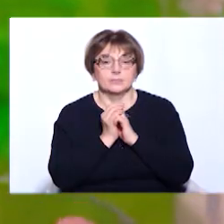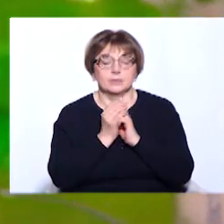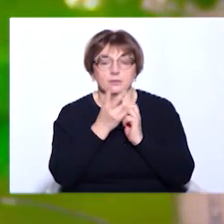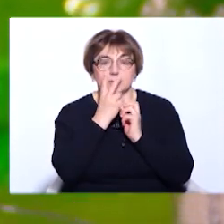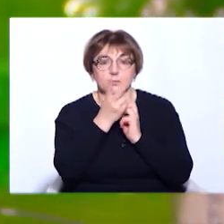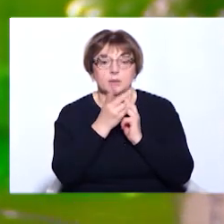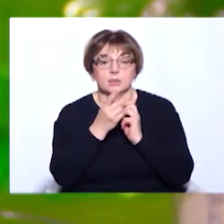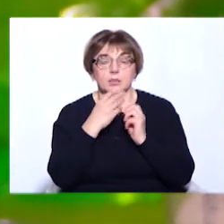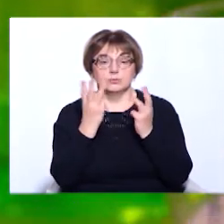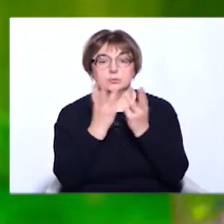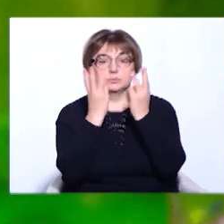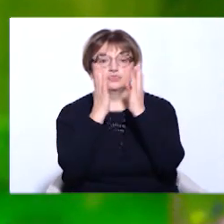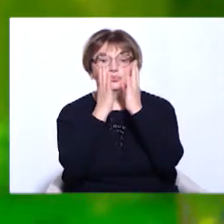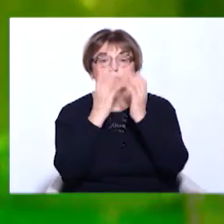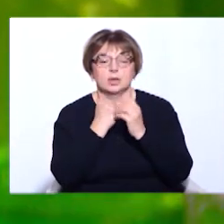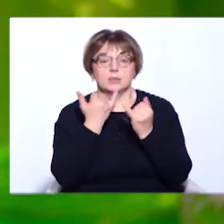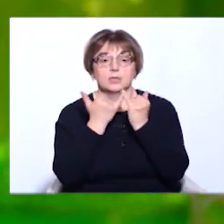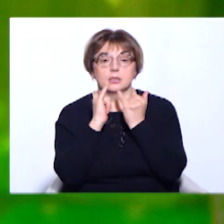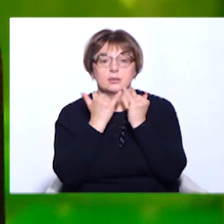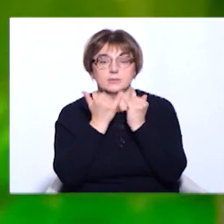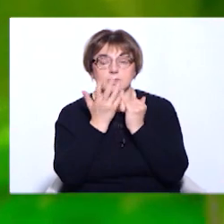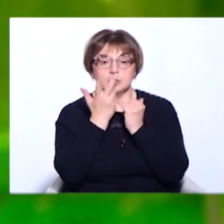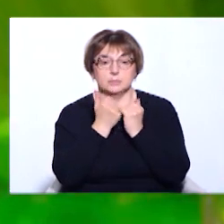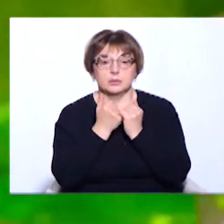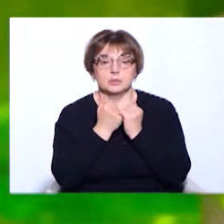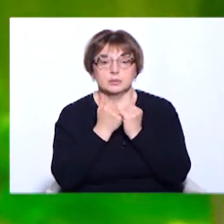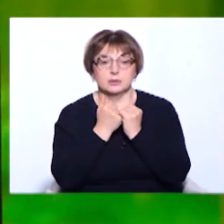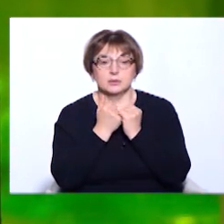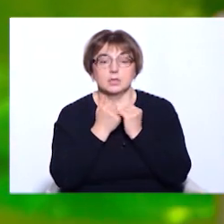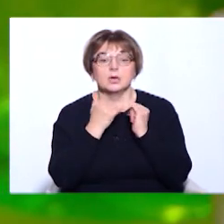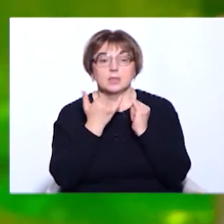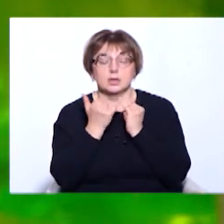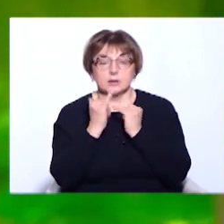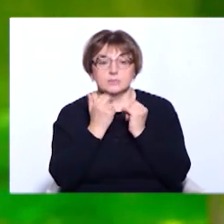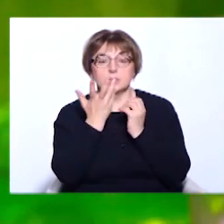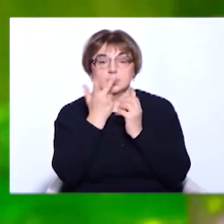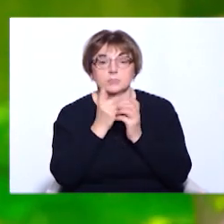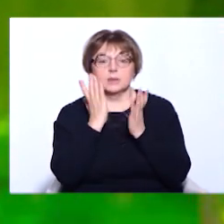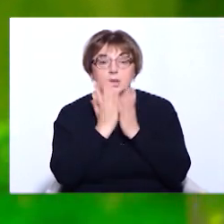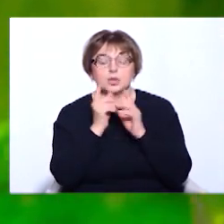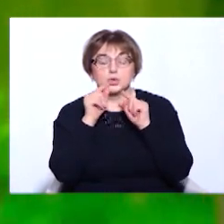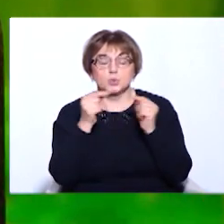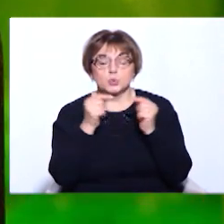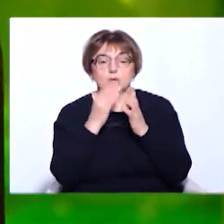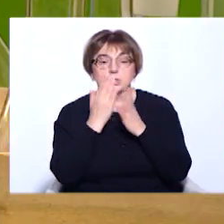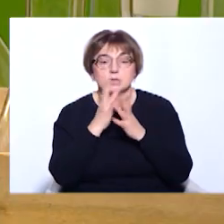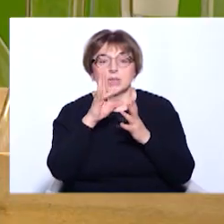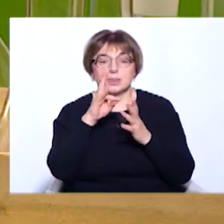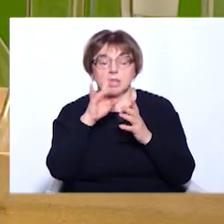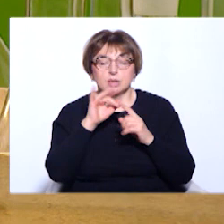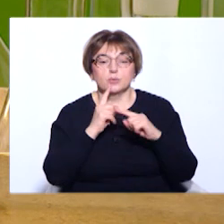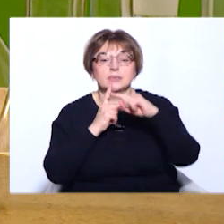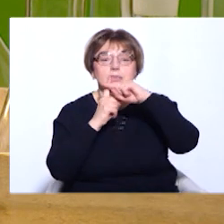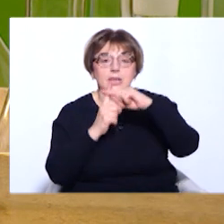ჩვენ ხედავთ, რომ ალი არის ყვითელი შეფერილობის. დიახ, ყვითელი შეფერილობა გააჩნია ნატრიუმის დადებით